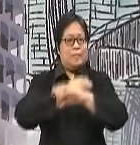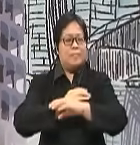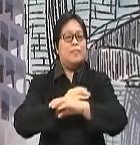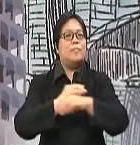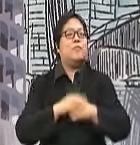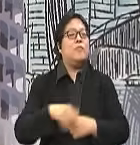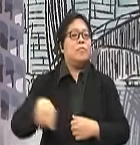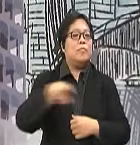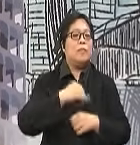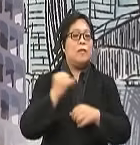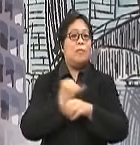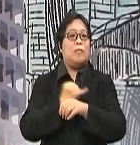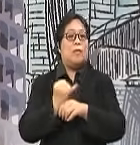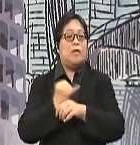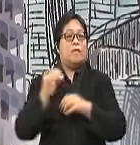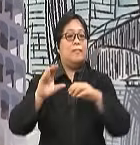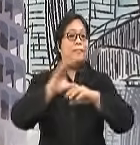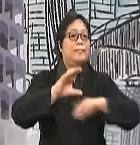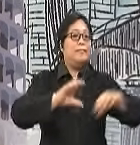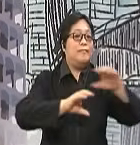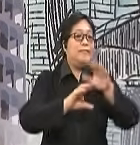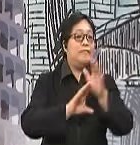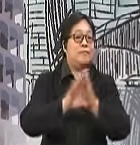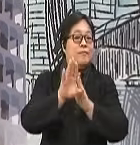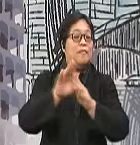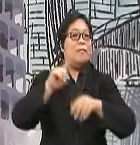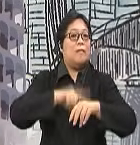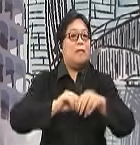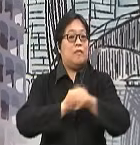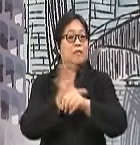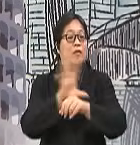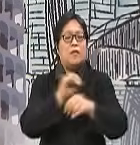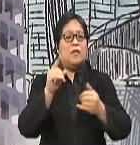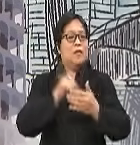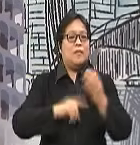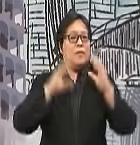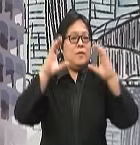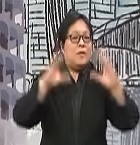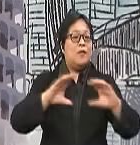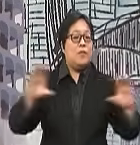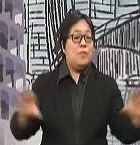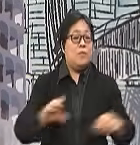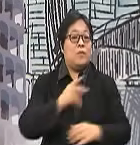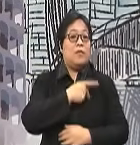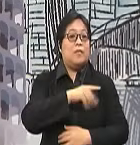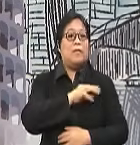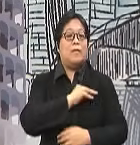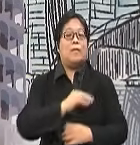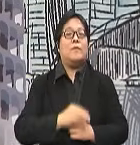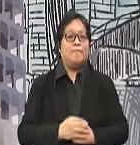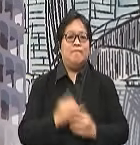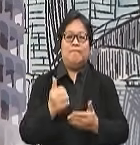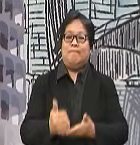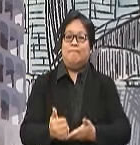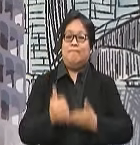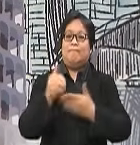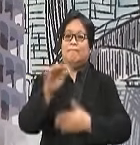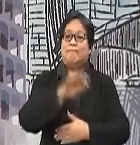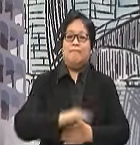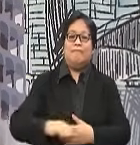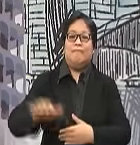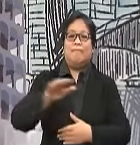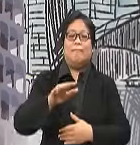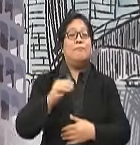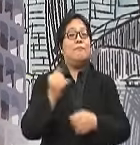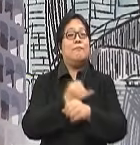oleh pemain industri pembinaan ketika pandemic dan Apakah langkah yang dilaksanakan Kementerian untuk membantu ke semua